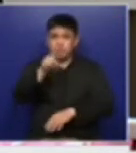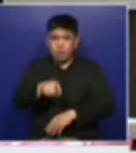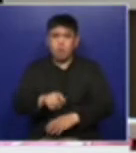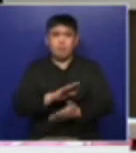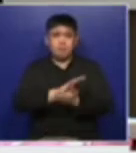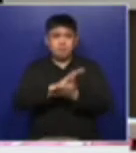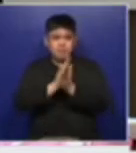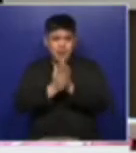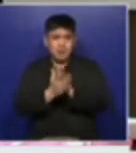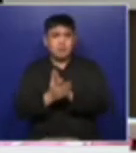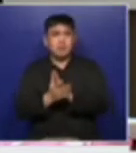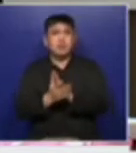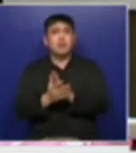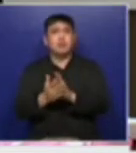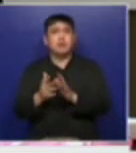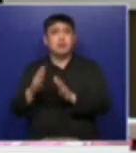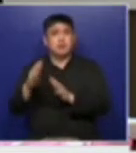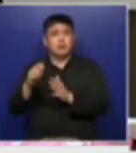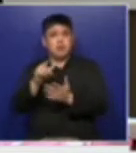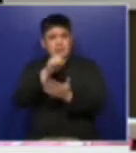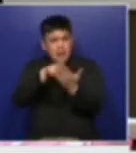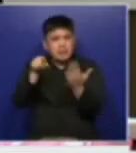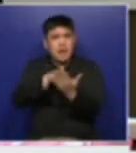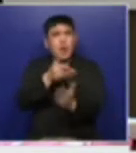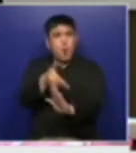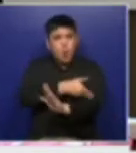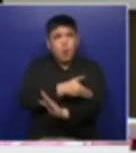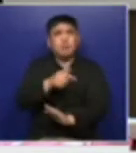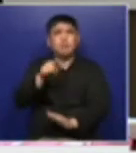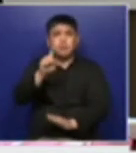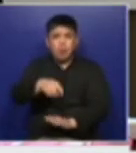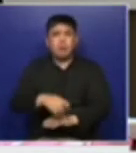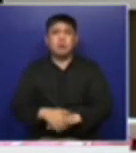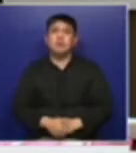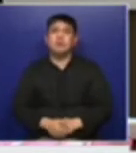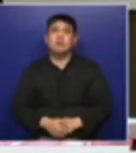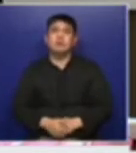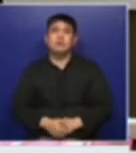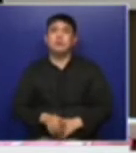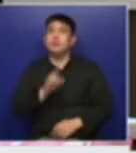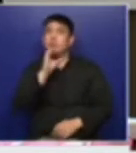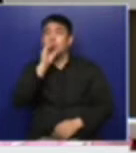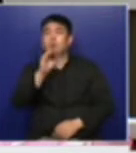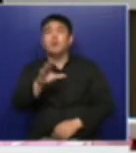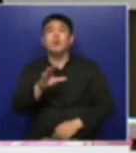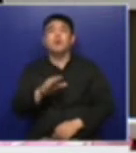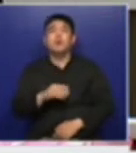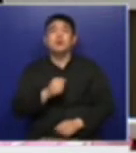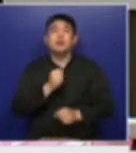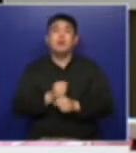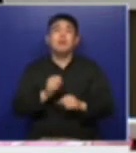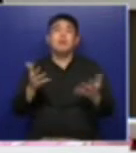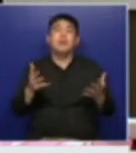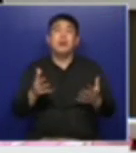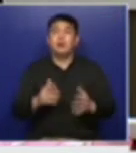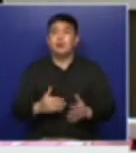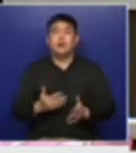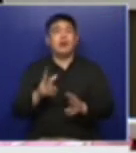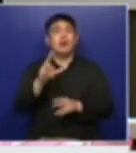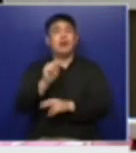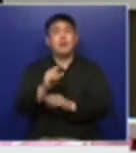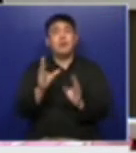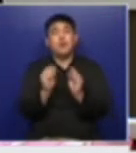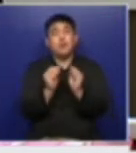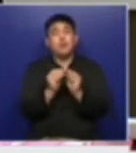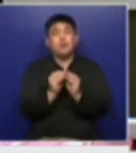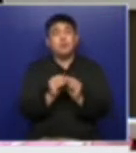ฏิรูปก่อนเลือกตั้งแต่ปรากฏว่าไม่ได้พูดกันถึงตรงนั้นเรียกไว้ที่ไอ้หอประชุมกรม